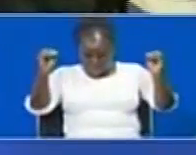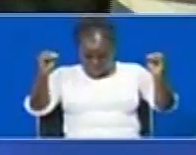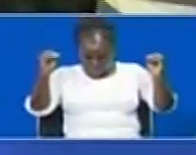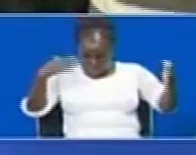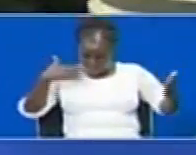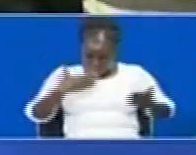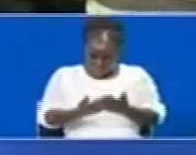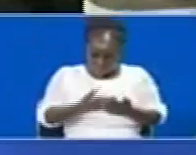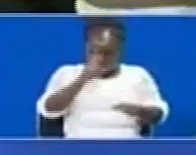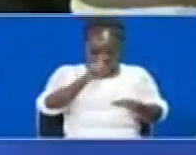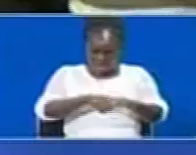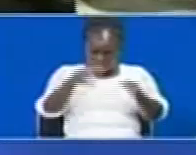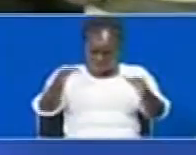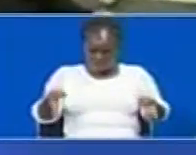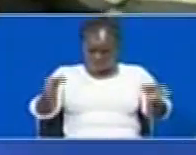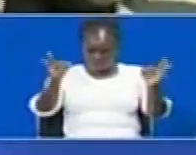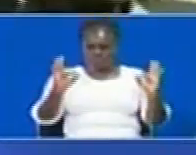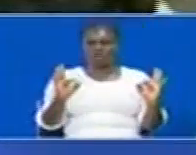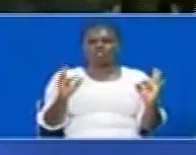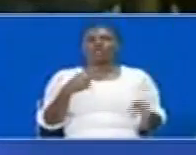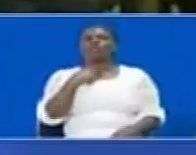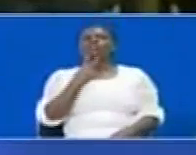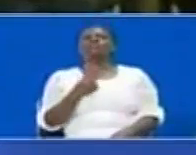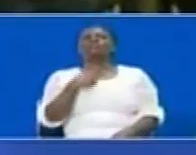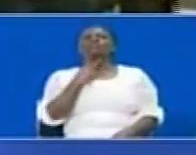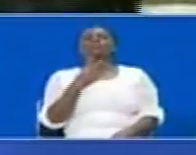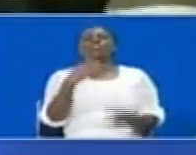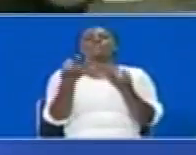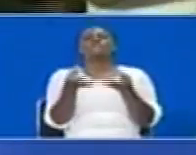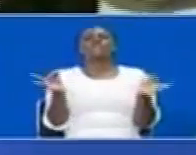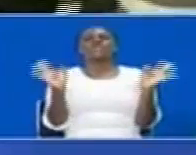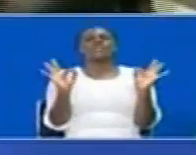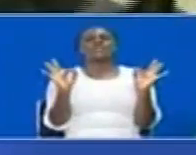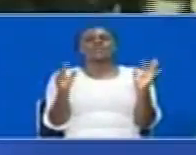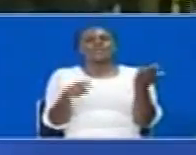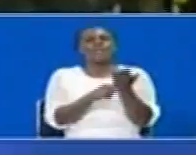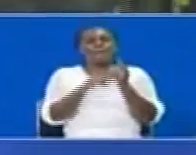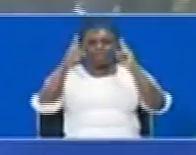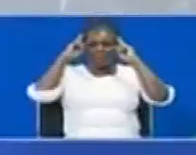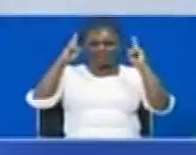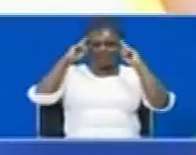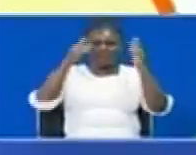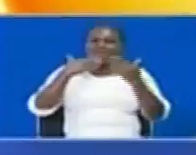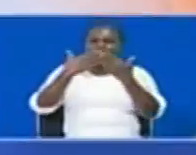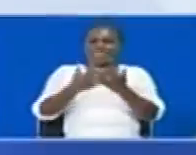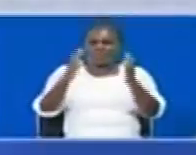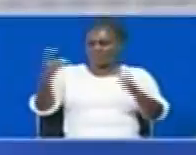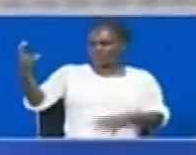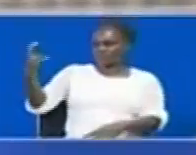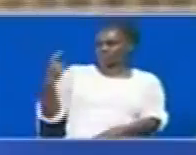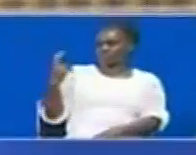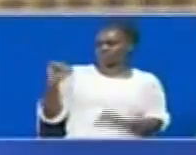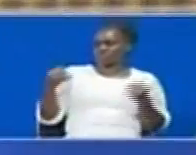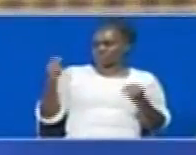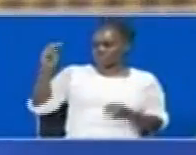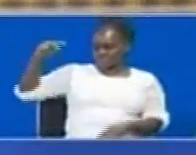wakati ambapo viongozi wa KMPDU, viongozi wa kitaifa, watakapoachiliwa. Naitwa Mashirima Kapombe. Asante sana kwa kutazama taarifa